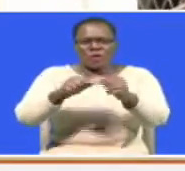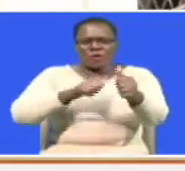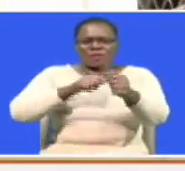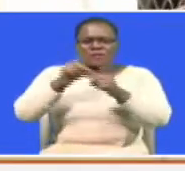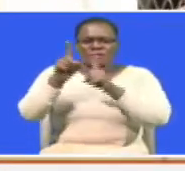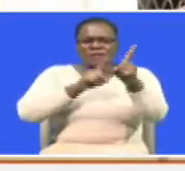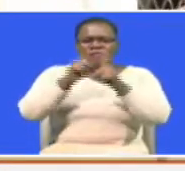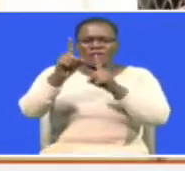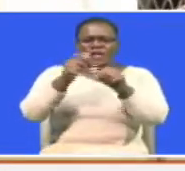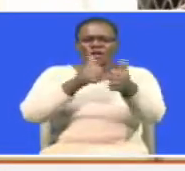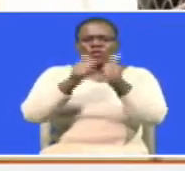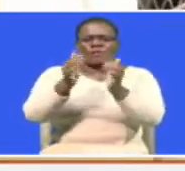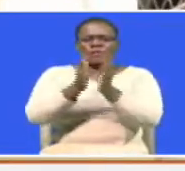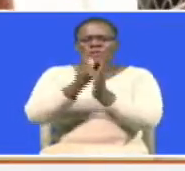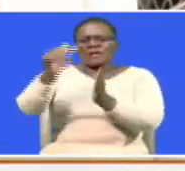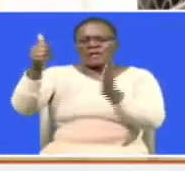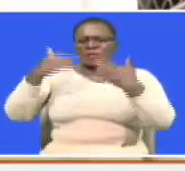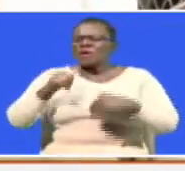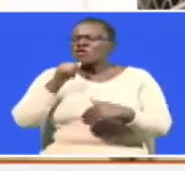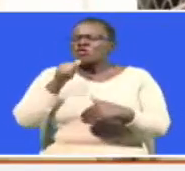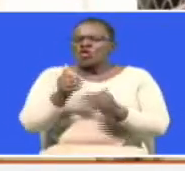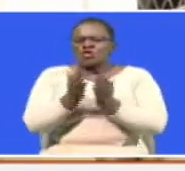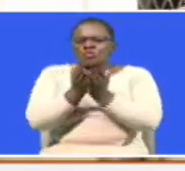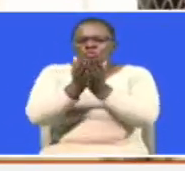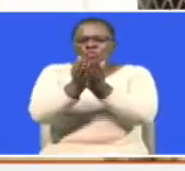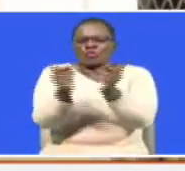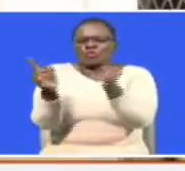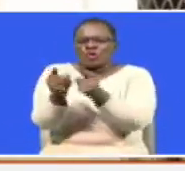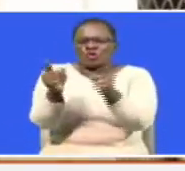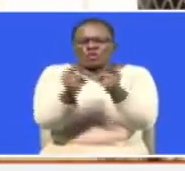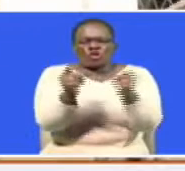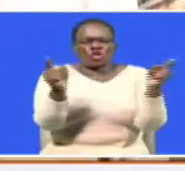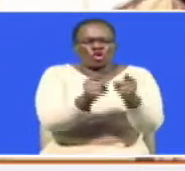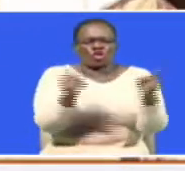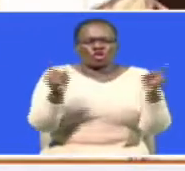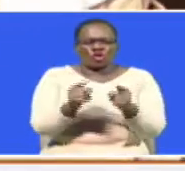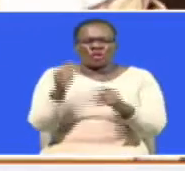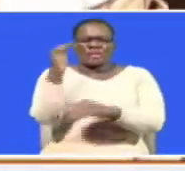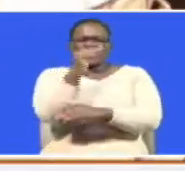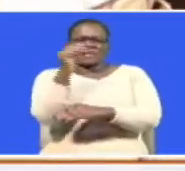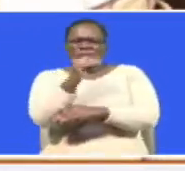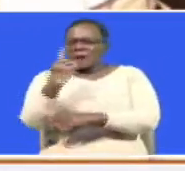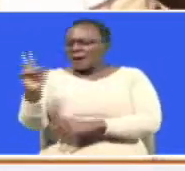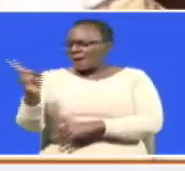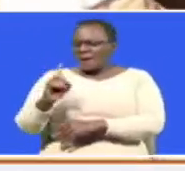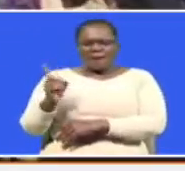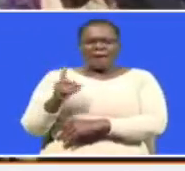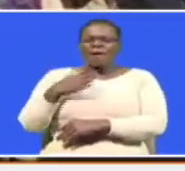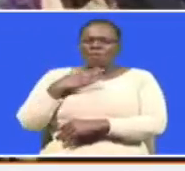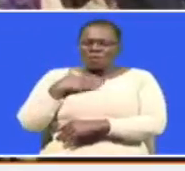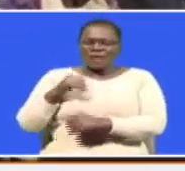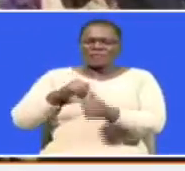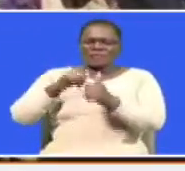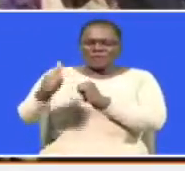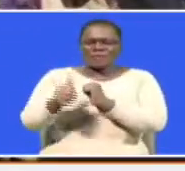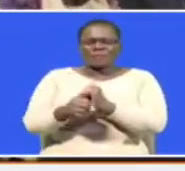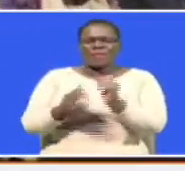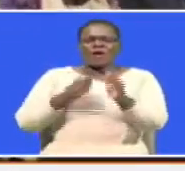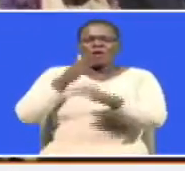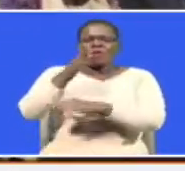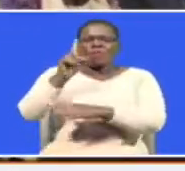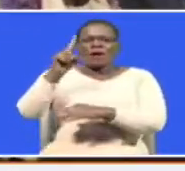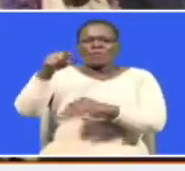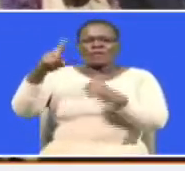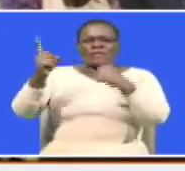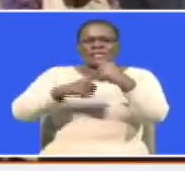na kushindana na watu wengine. Sio meli hizi ambazo zitakuwa zikienda hapa Zanzibar na sehemu nyingine zikiweza kurudi. There are over